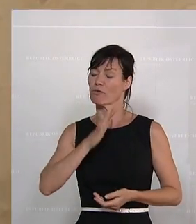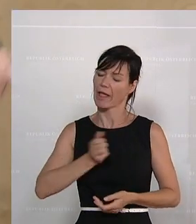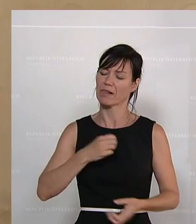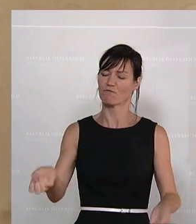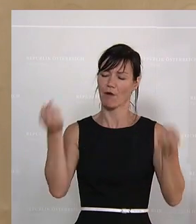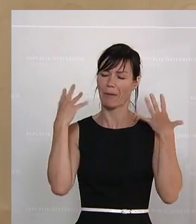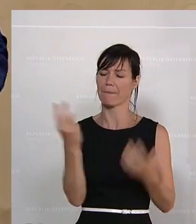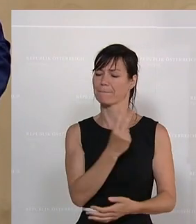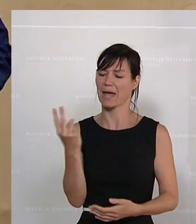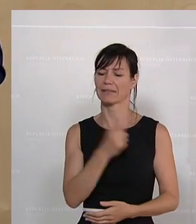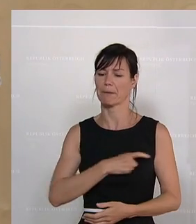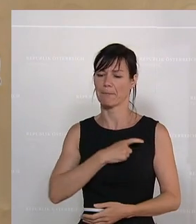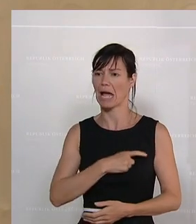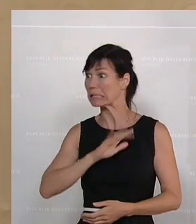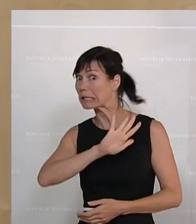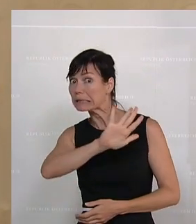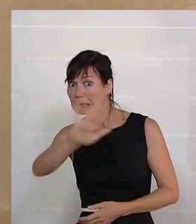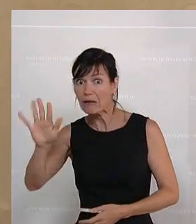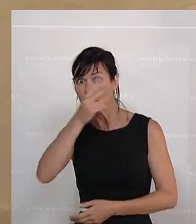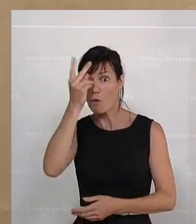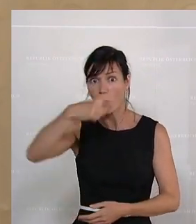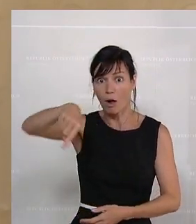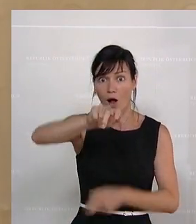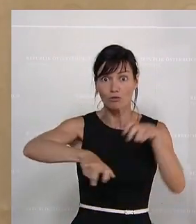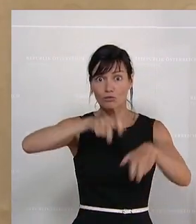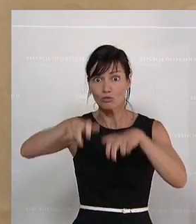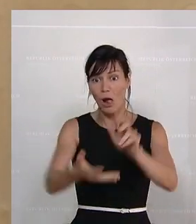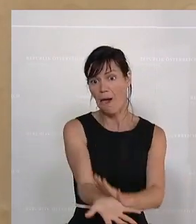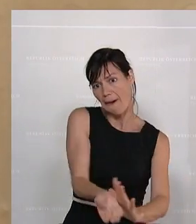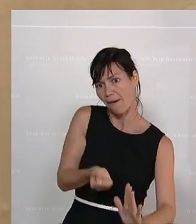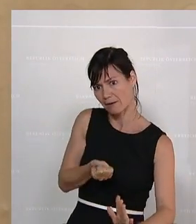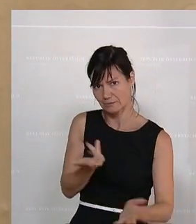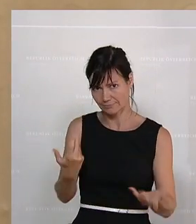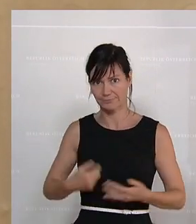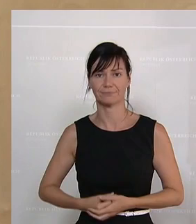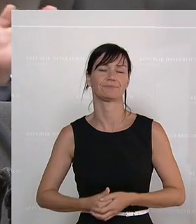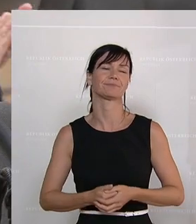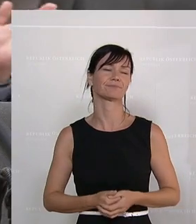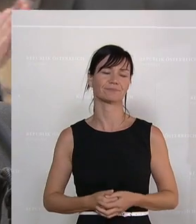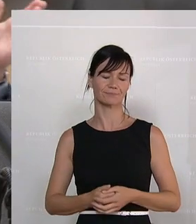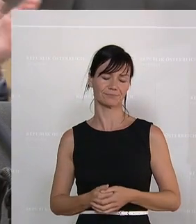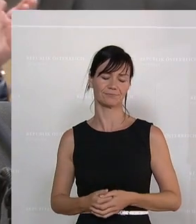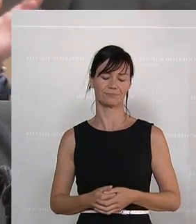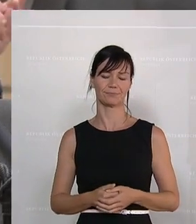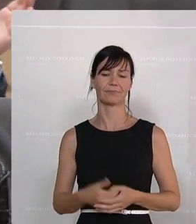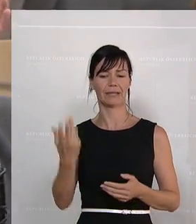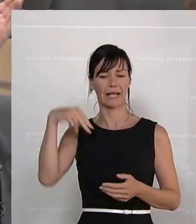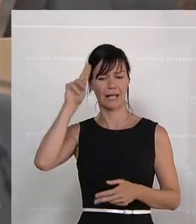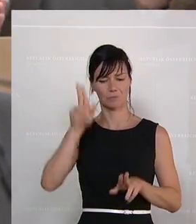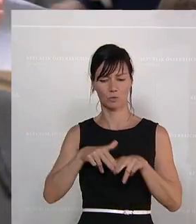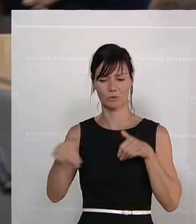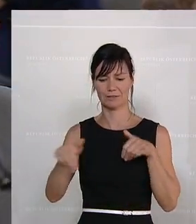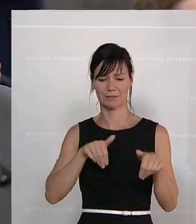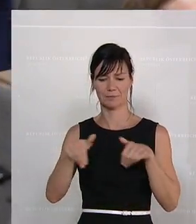parteien zehn damen und herren hier ein neuer kopf hinein greifen michael schmitz von der fpö der antragsteller er